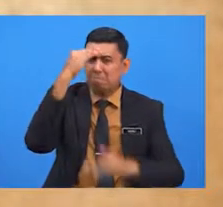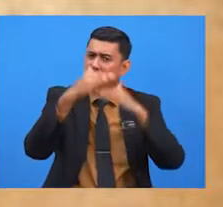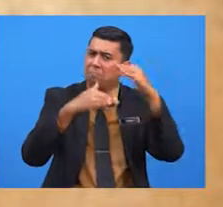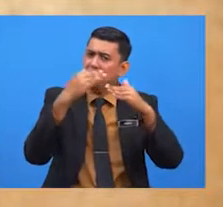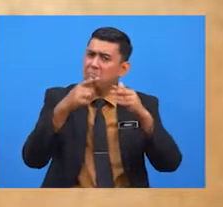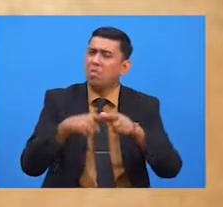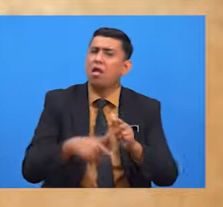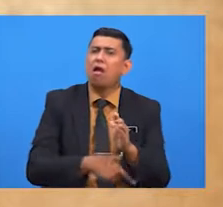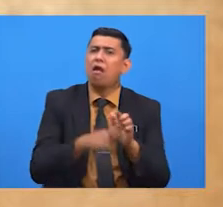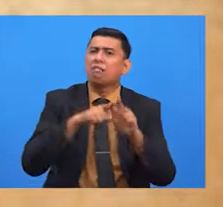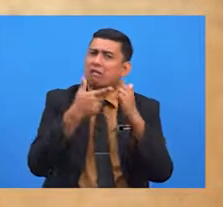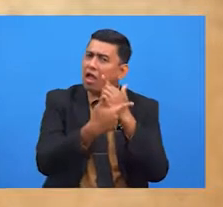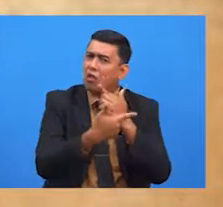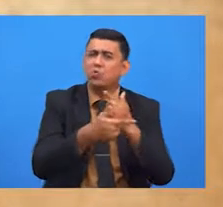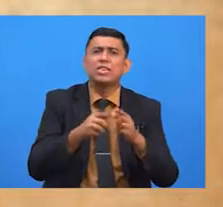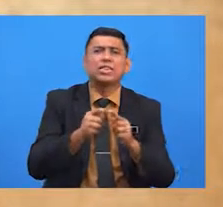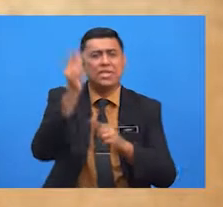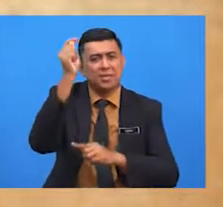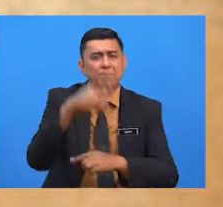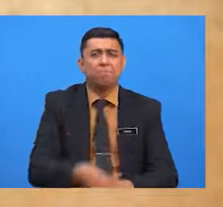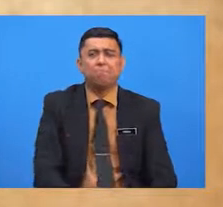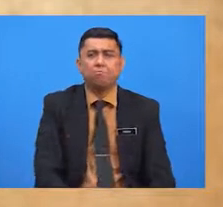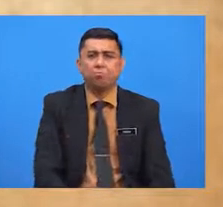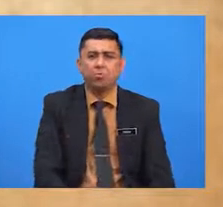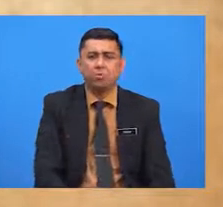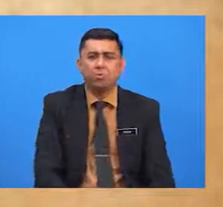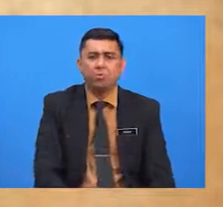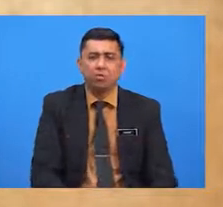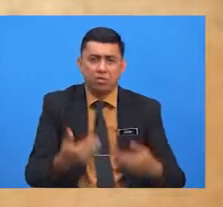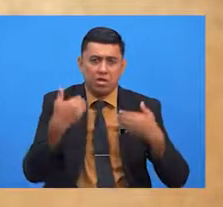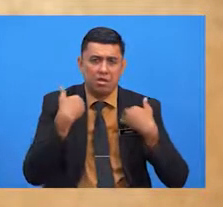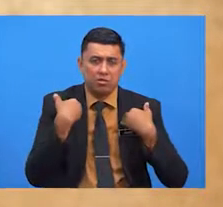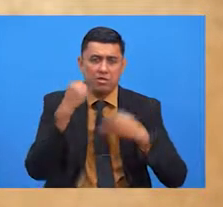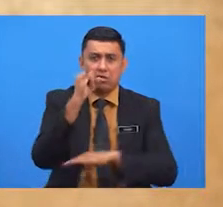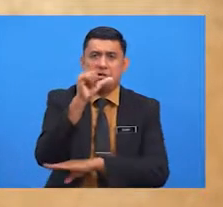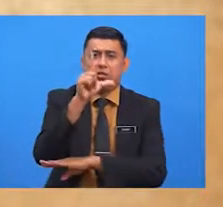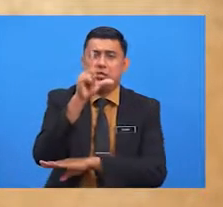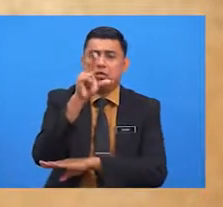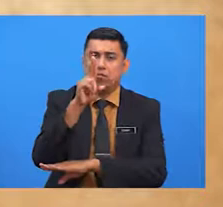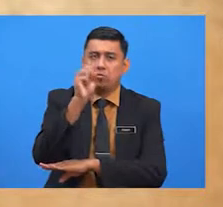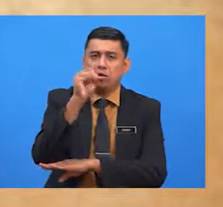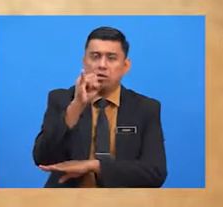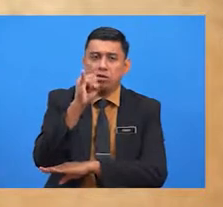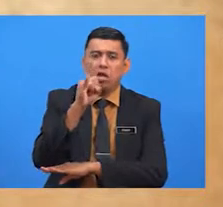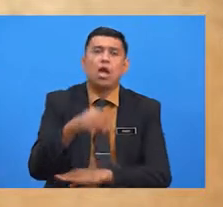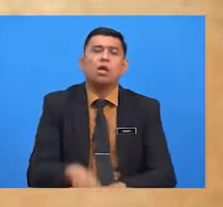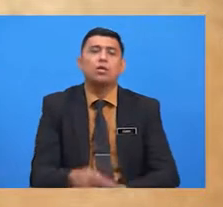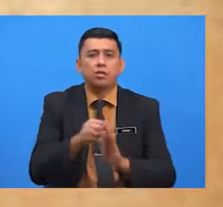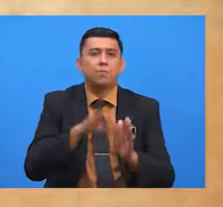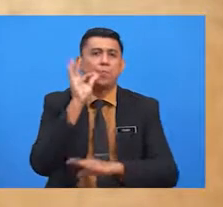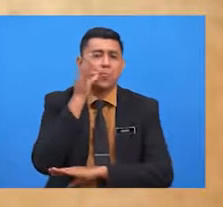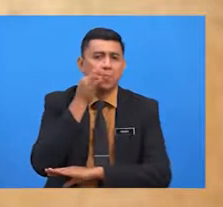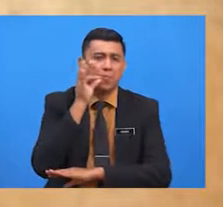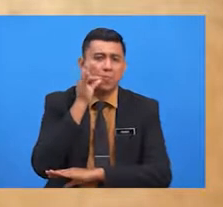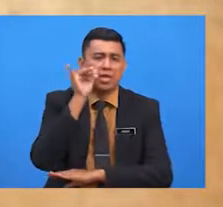tinggi dari permukaan, ianya mewujudkan ilusi seperti sebuah taman